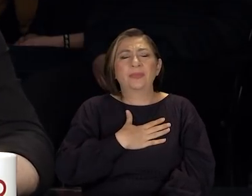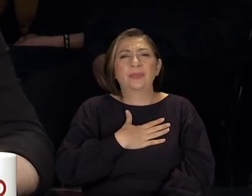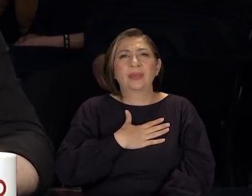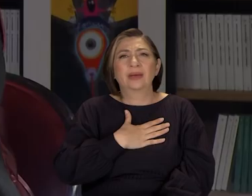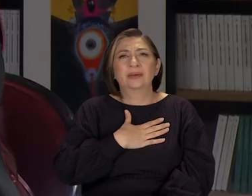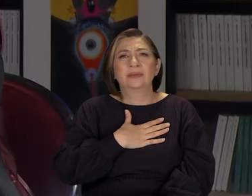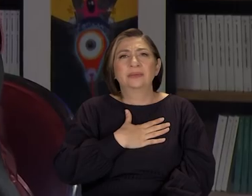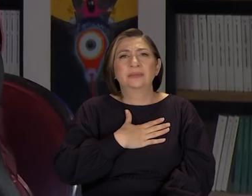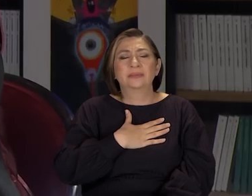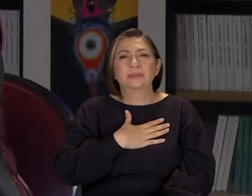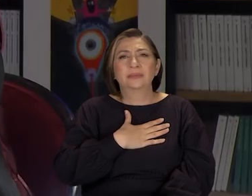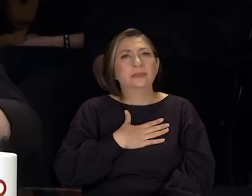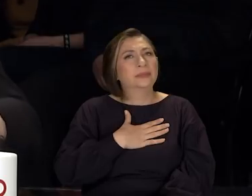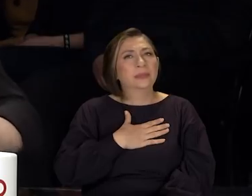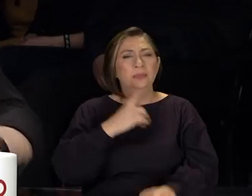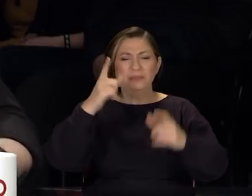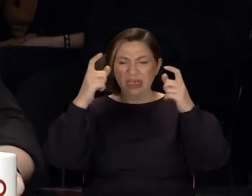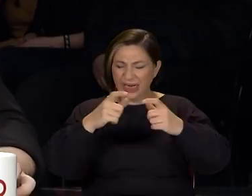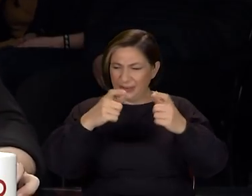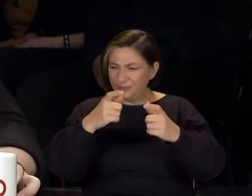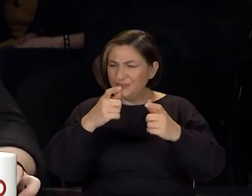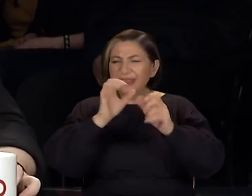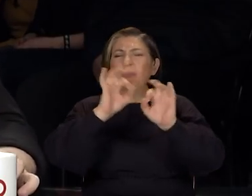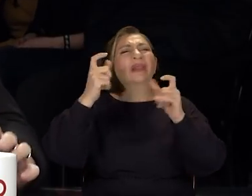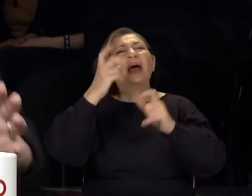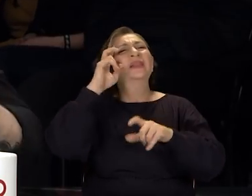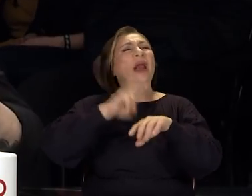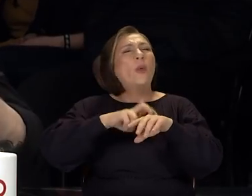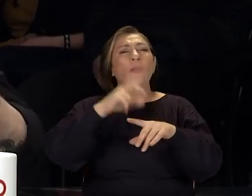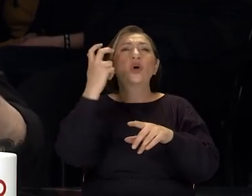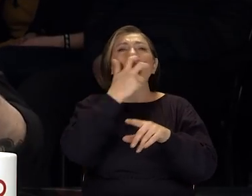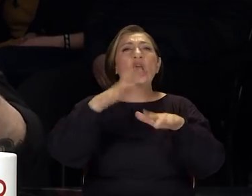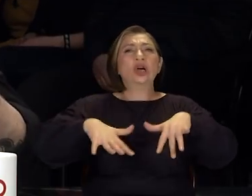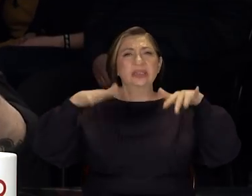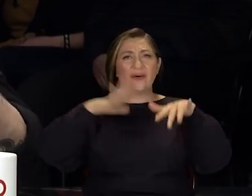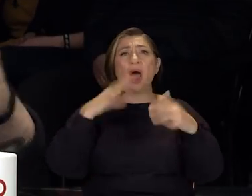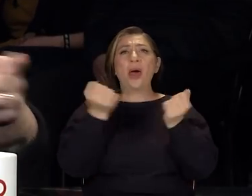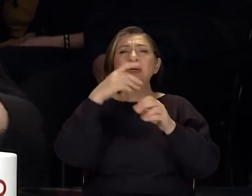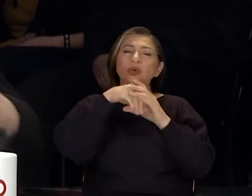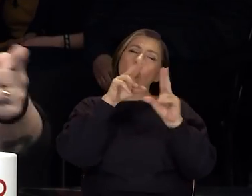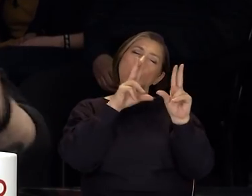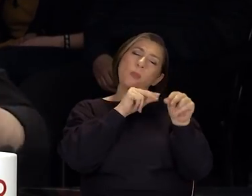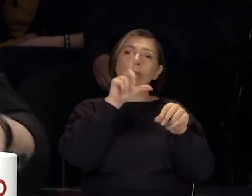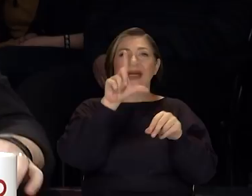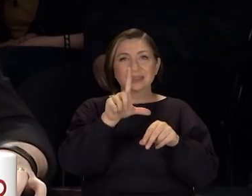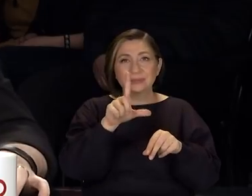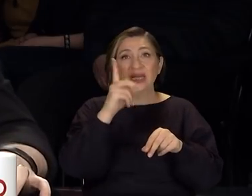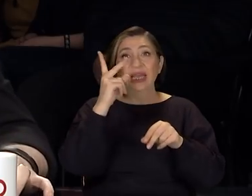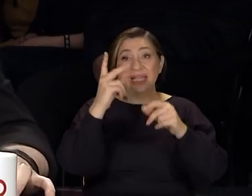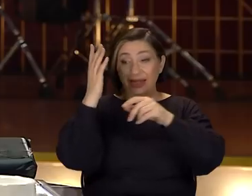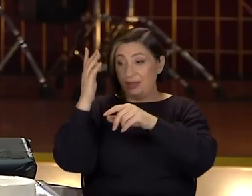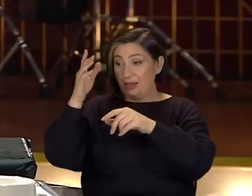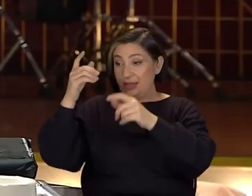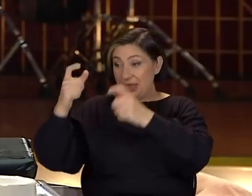Şeyde bir şehirde hatırlayamıyorum şimdi konser var ve araçta uyumam gerekiyor. Çünkü iki şehir